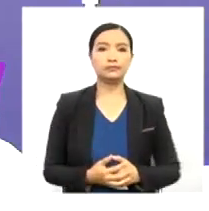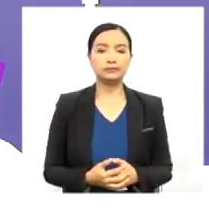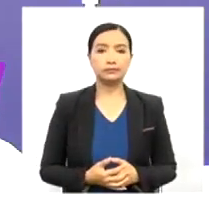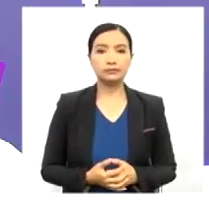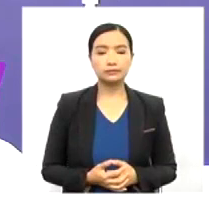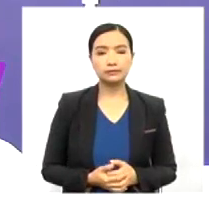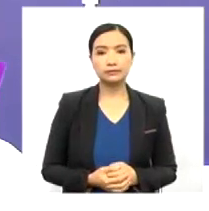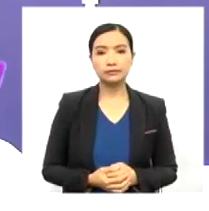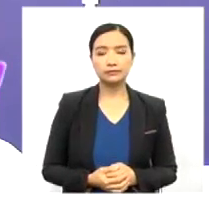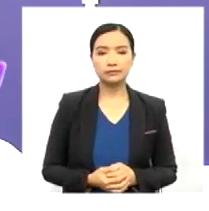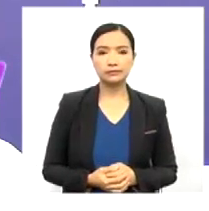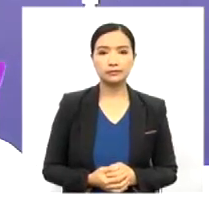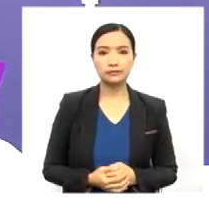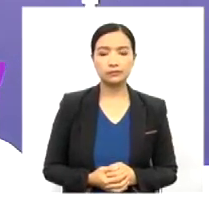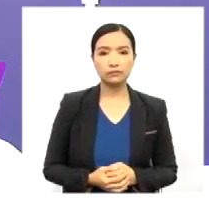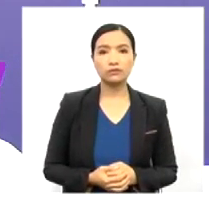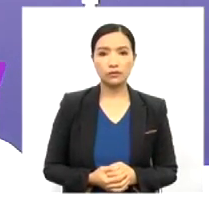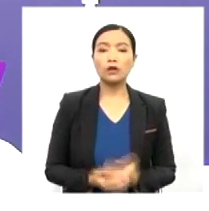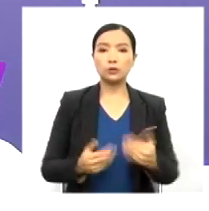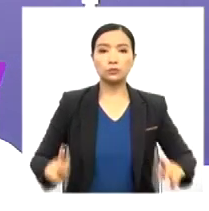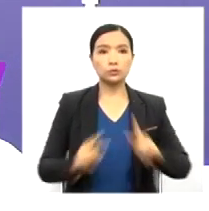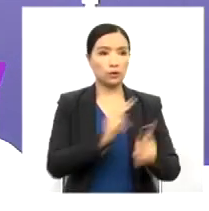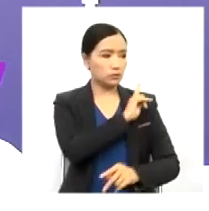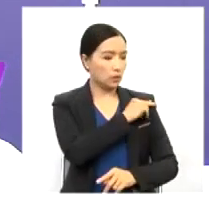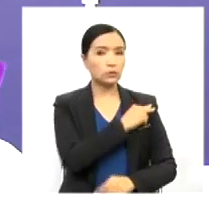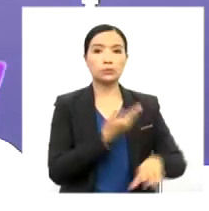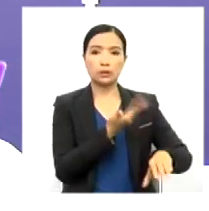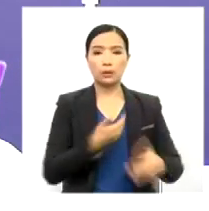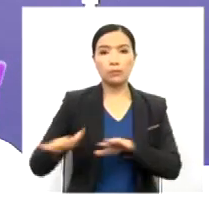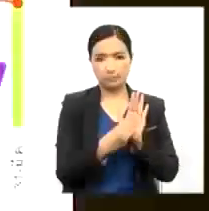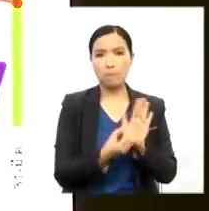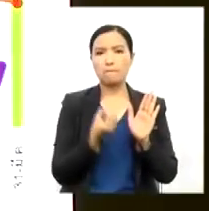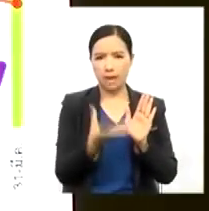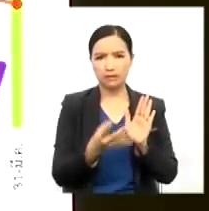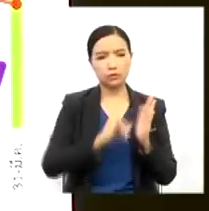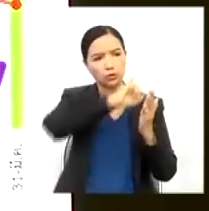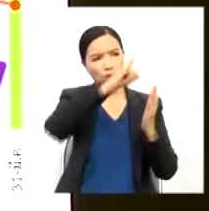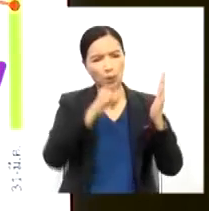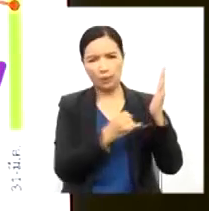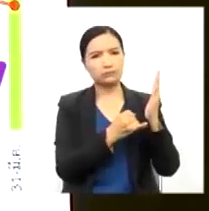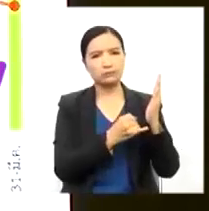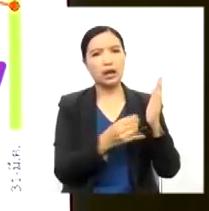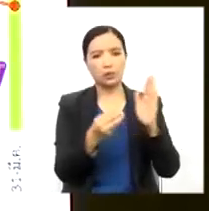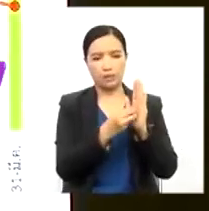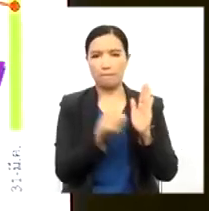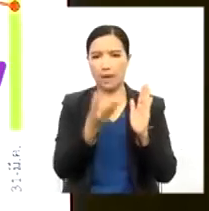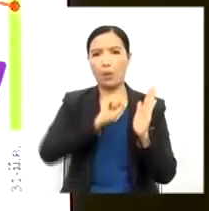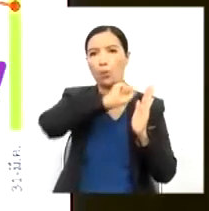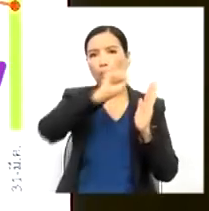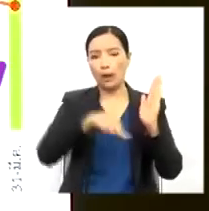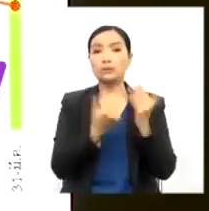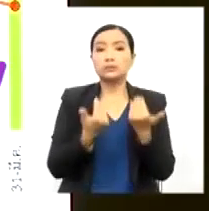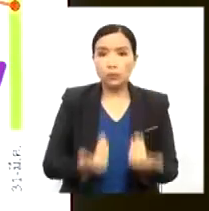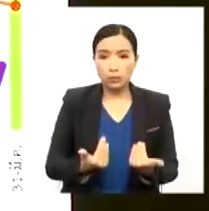แม้ว่าจะมีร่างกายแข็งแรงแต่ถ้าเกิดเข้าไปอยู่ในสถานที่คับแคบแออัดโอกาสได้รับเชื้อก็มากขึ้นไปด้วยเพราะฉะนั้นก็มีโอกา